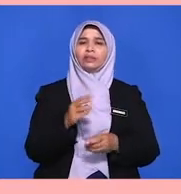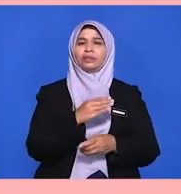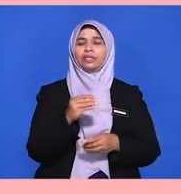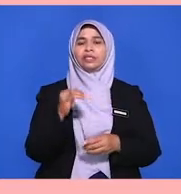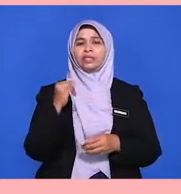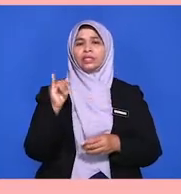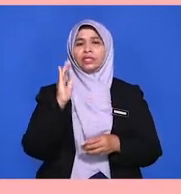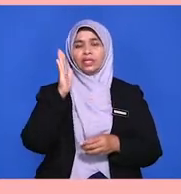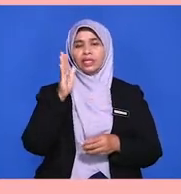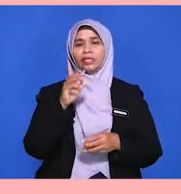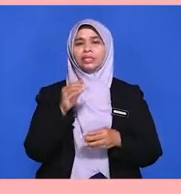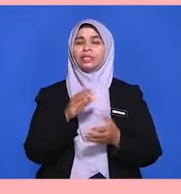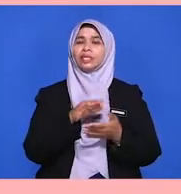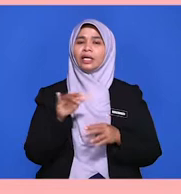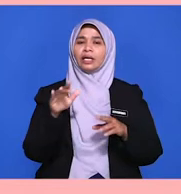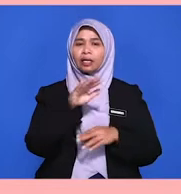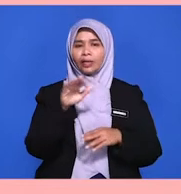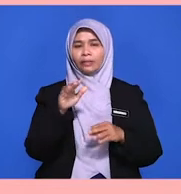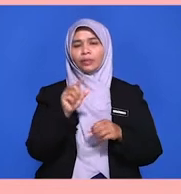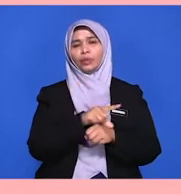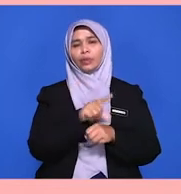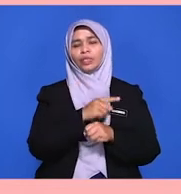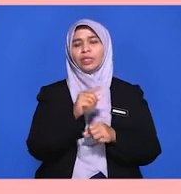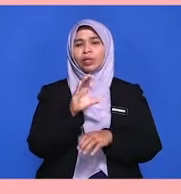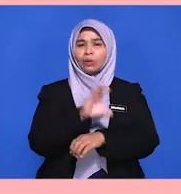akan ditaip menggunakan komputer.